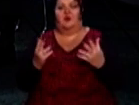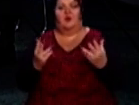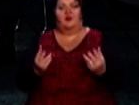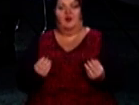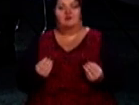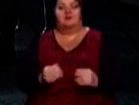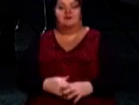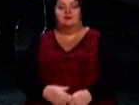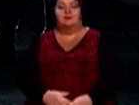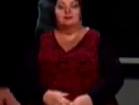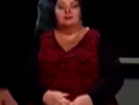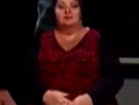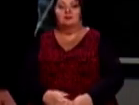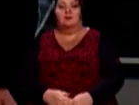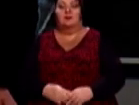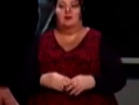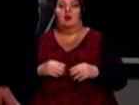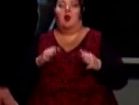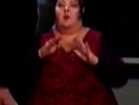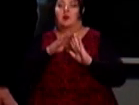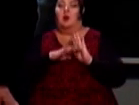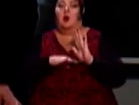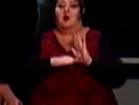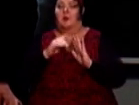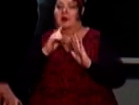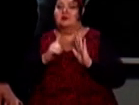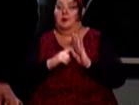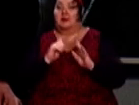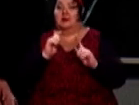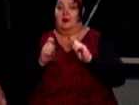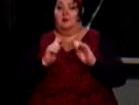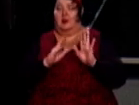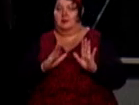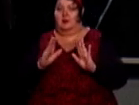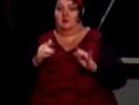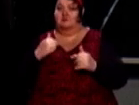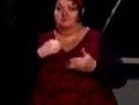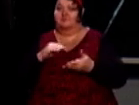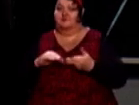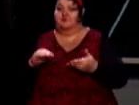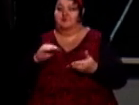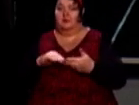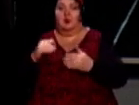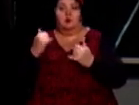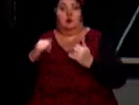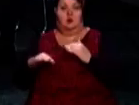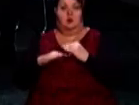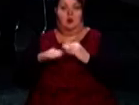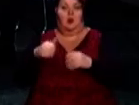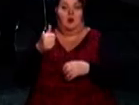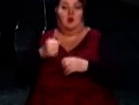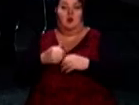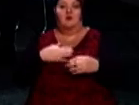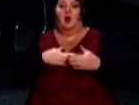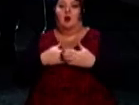дня. Концепція програми передбачає, що запитання ставитиму не лише я. Сьогодні мені допомагатимуть голова громадської ради